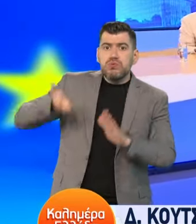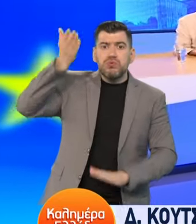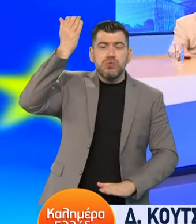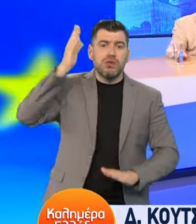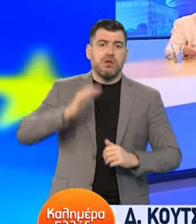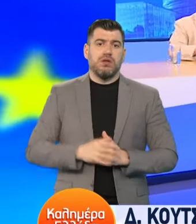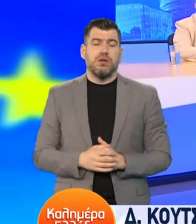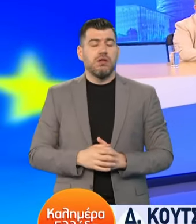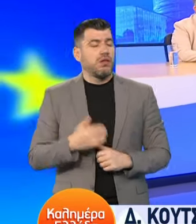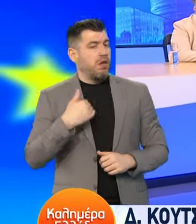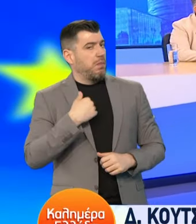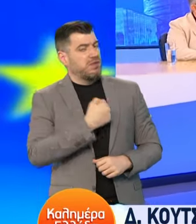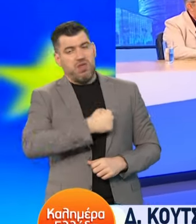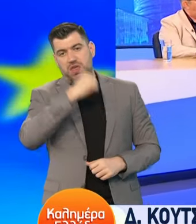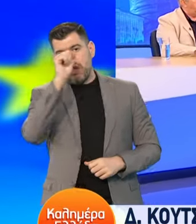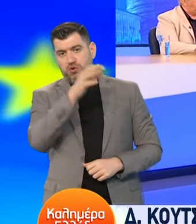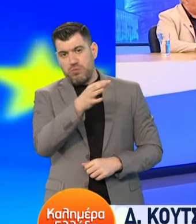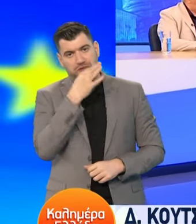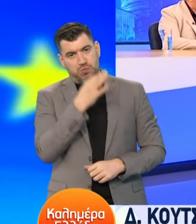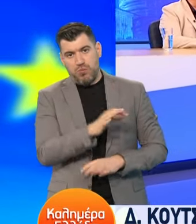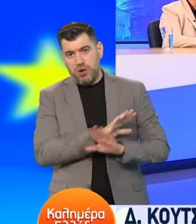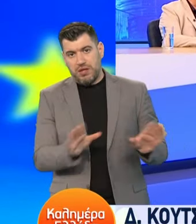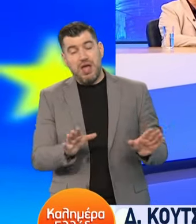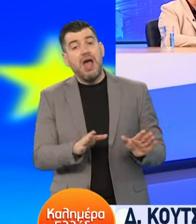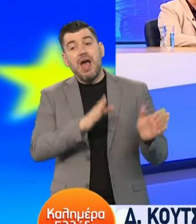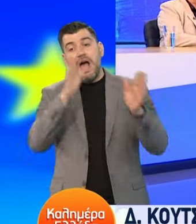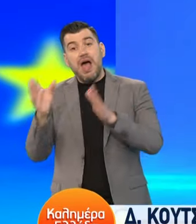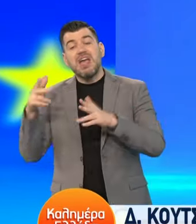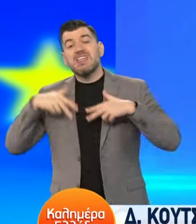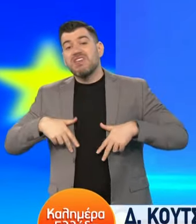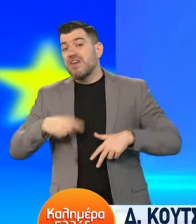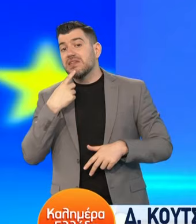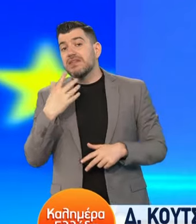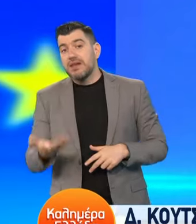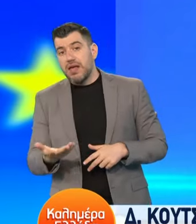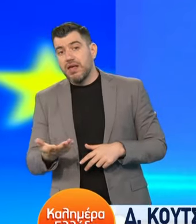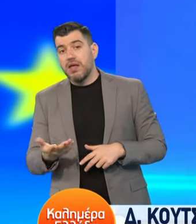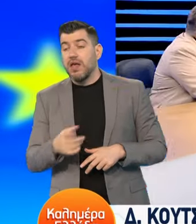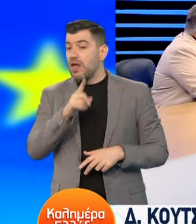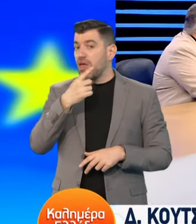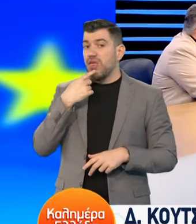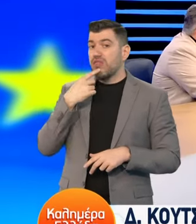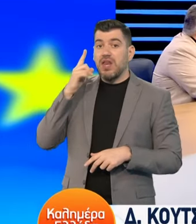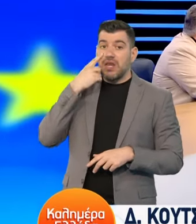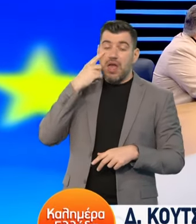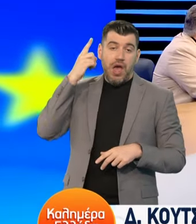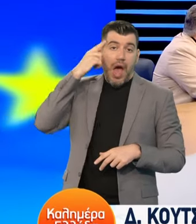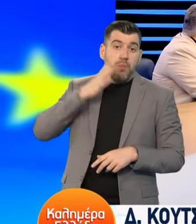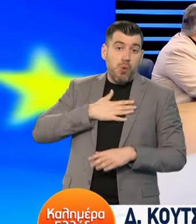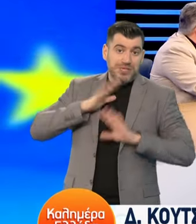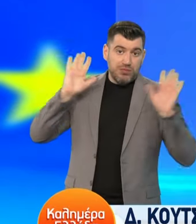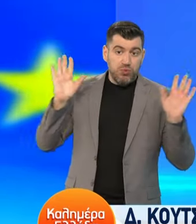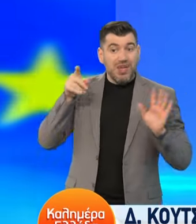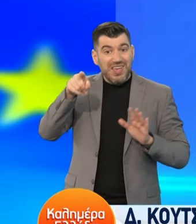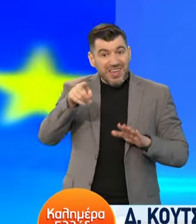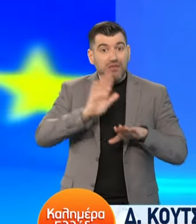ακριβότερα. Δεν διαφωνεί κανείς στις διαπιστώσεις αυτές. Τότε επιχείρημα από την πλευρά της κυβέρνησης. Δεν είναι διαπιστώσεις, είναι οι αιτίες του προβλήματος. Και δεν μιλάμε για τις αιτίες. Και